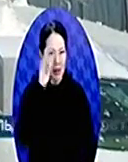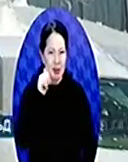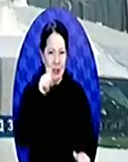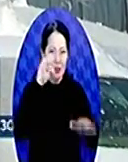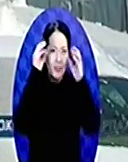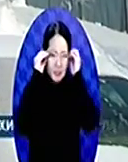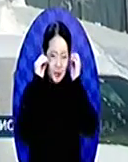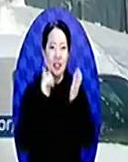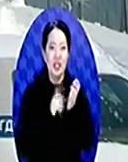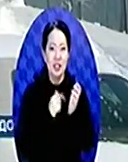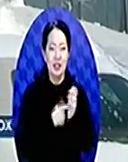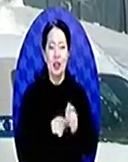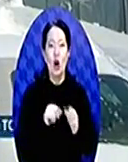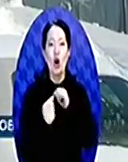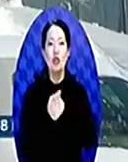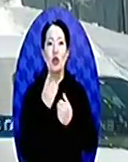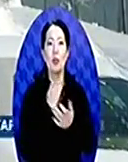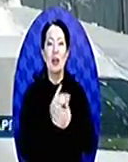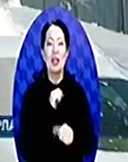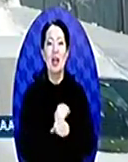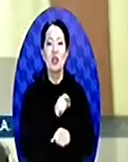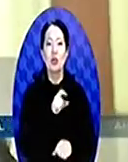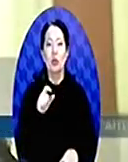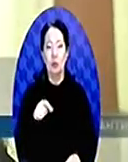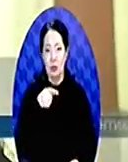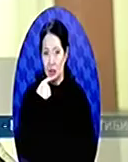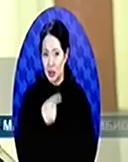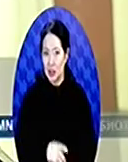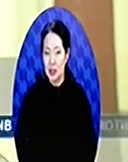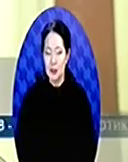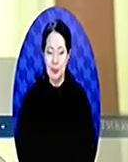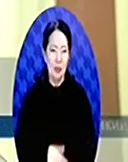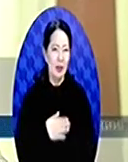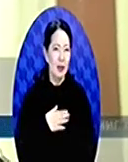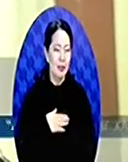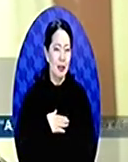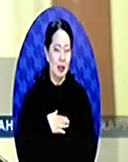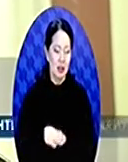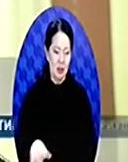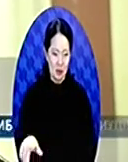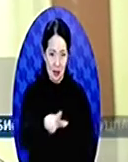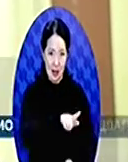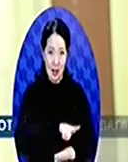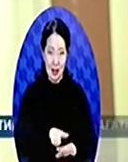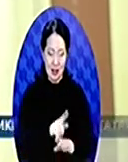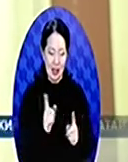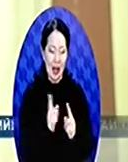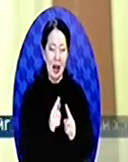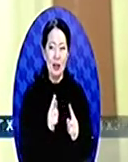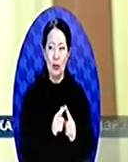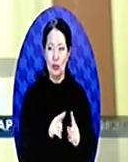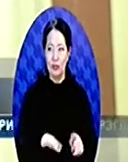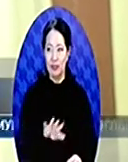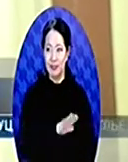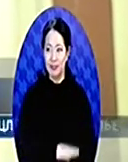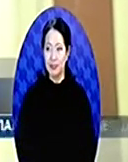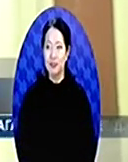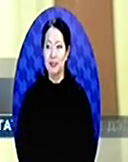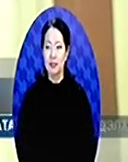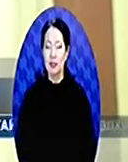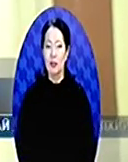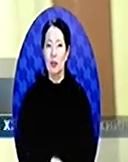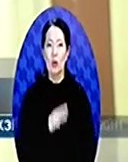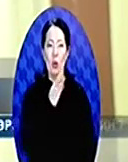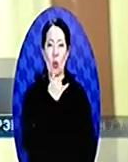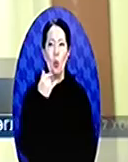байдлын албаа агчид сануулж байна. Манайх чи өөрөө яг их газрын хатууч руу урамсгалтай. Ийм ус учраас яг нуур